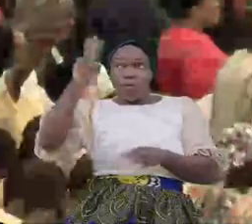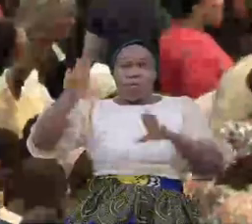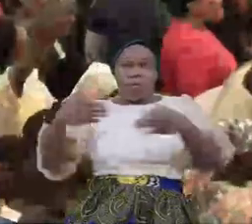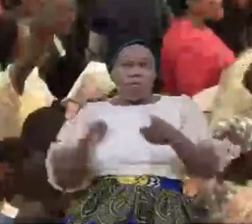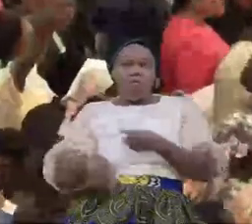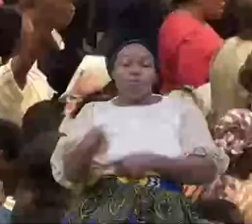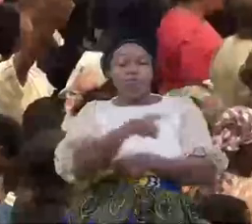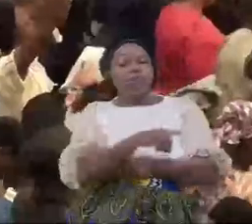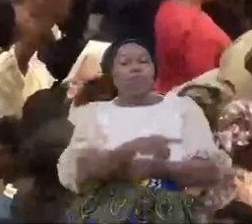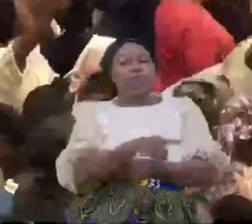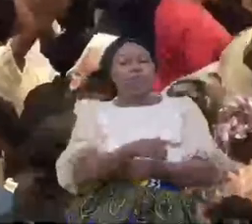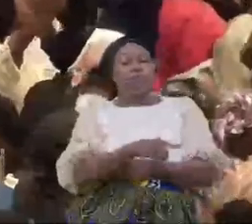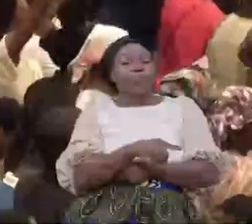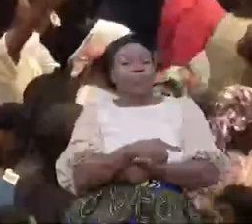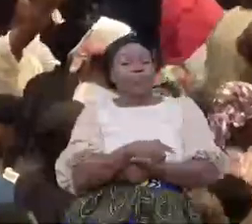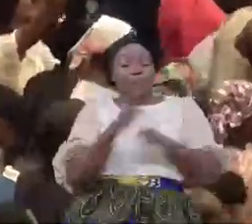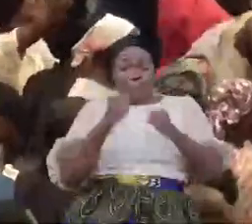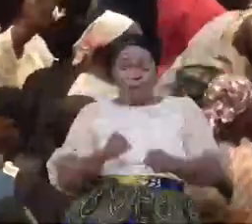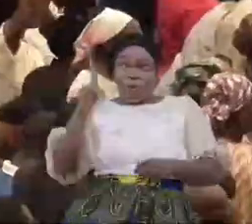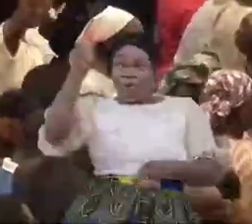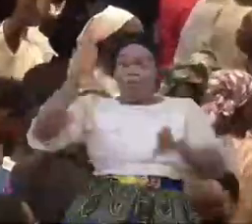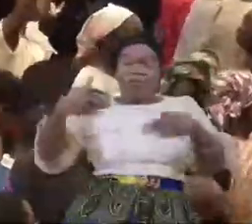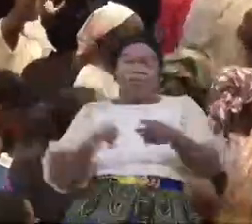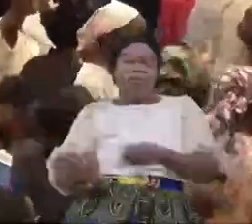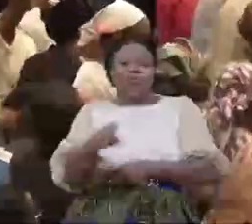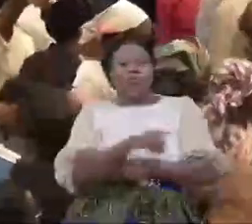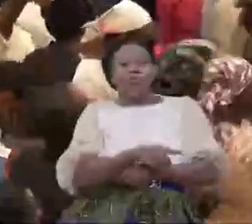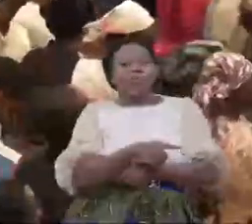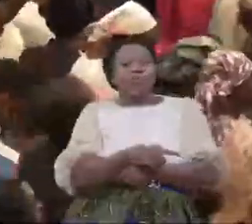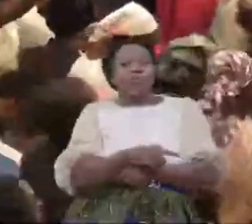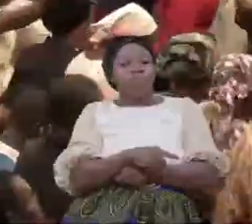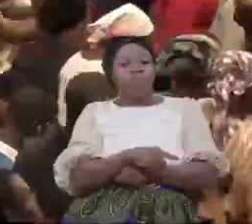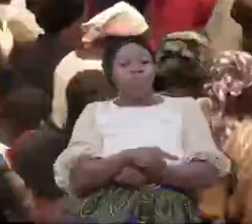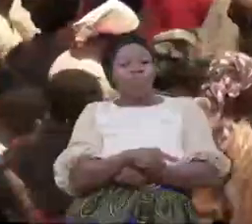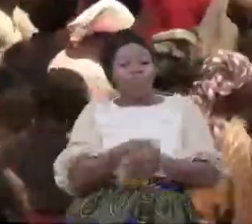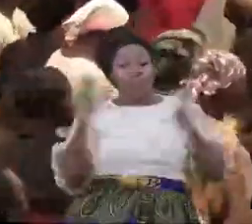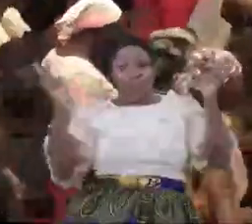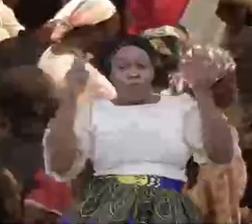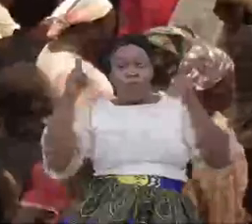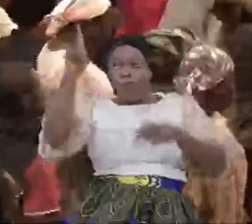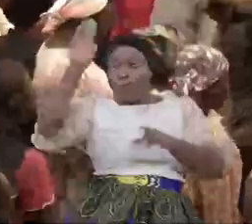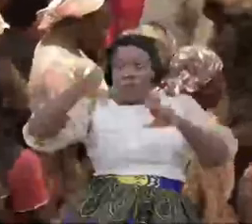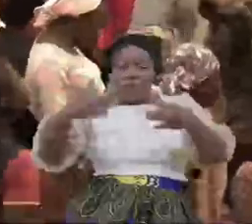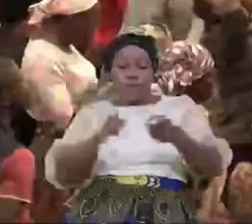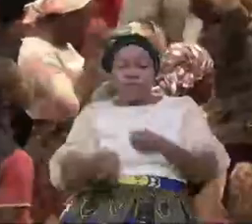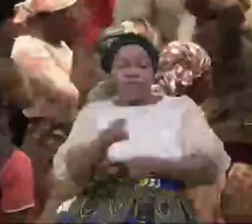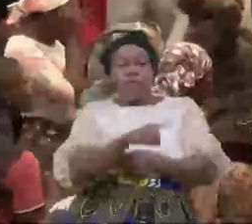donné. La puissance, je vous l'ai donné. La victoire, je vous l'ai donné.